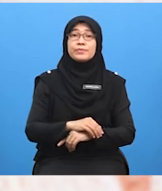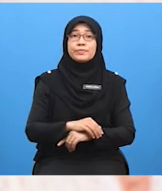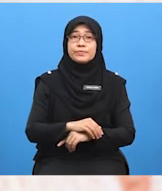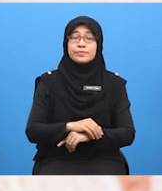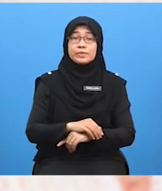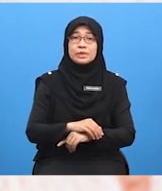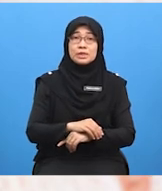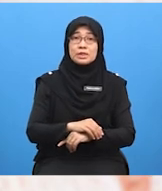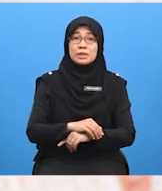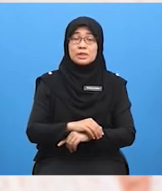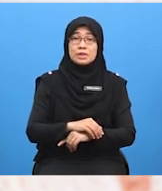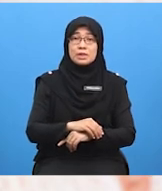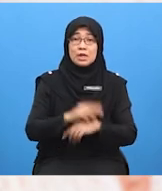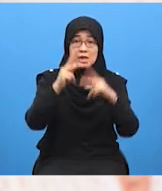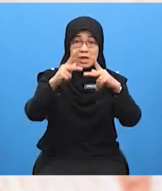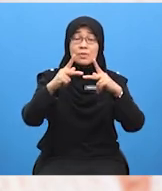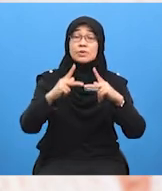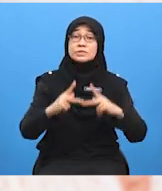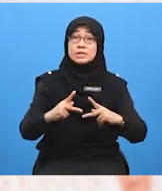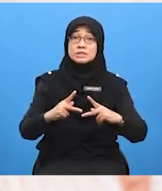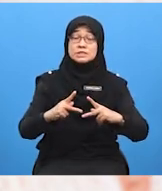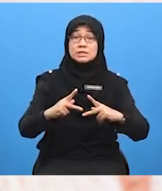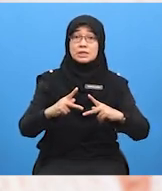Apa pula dikatakan sebagai proses?